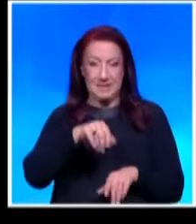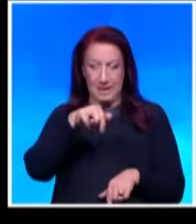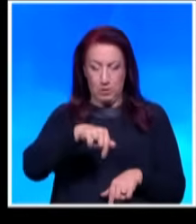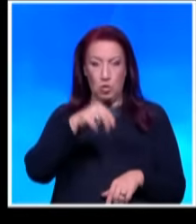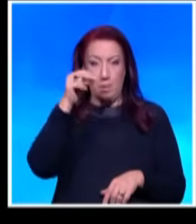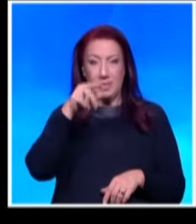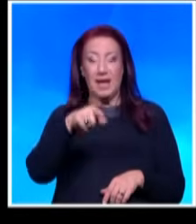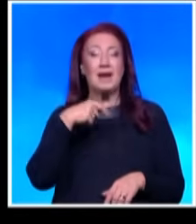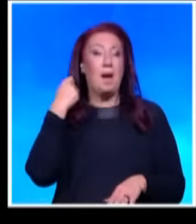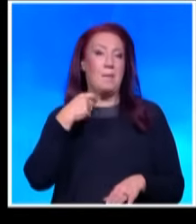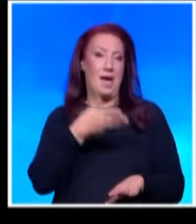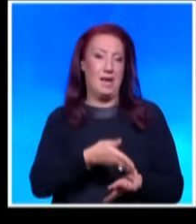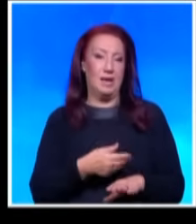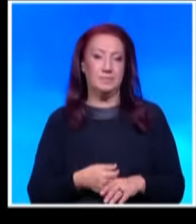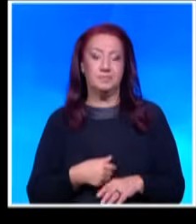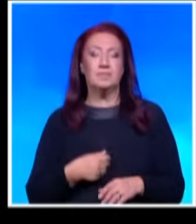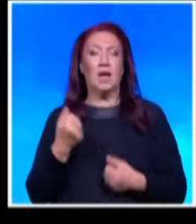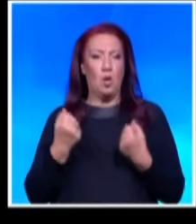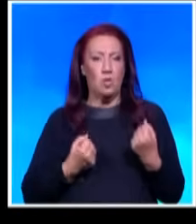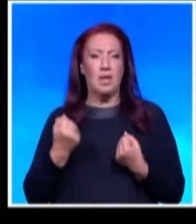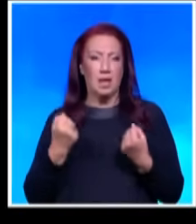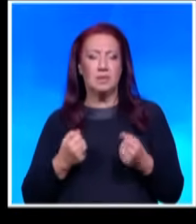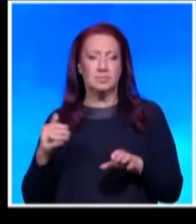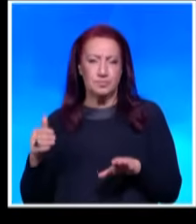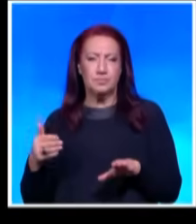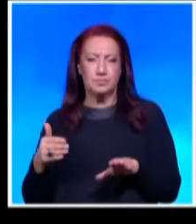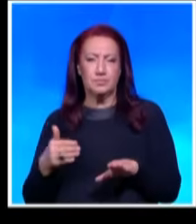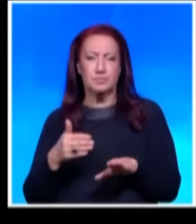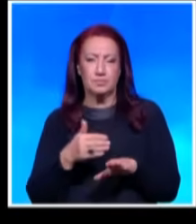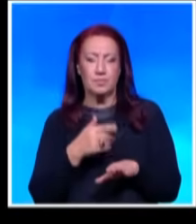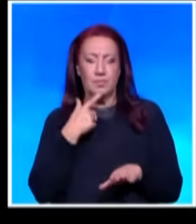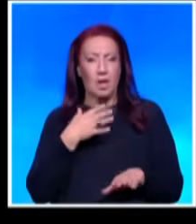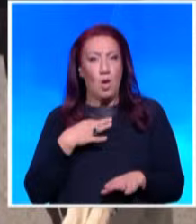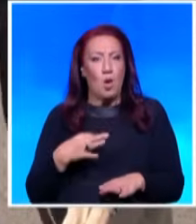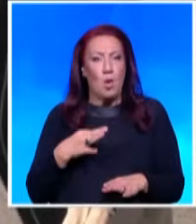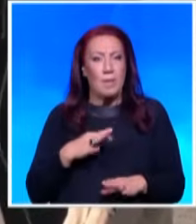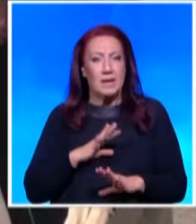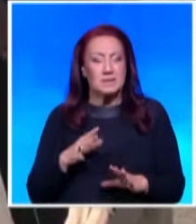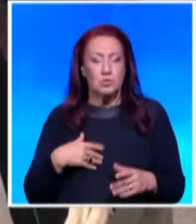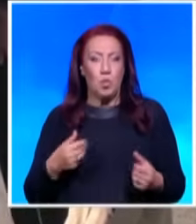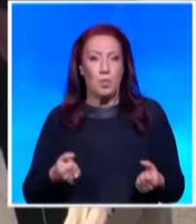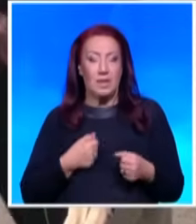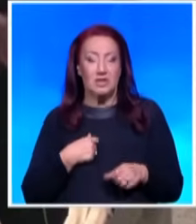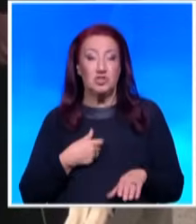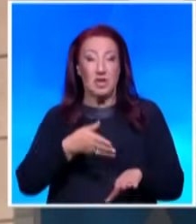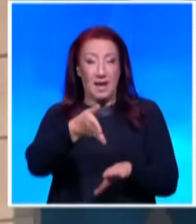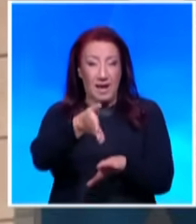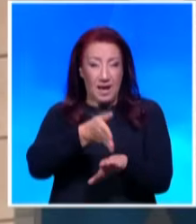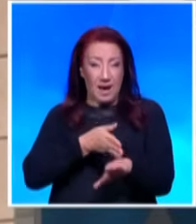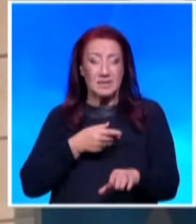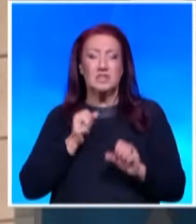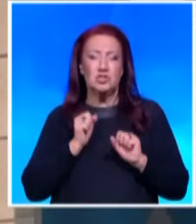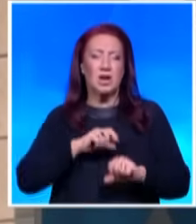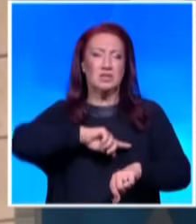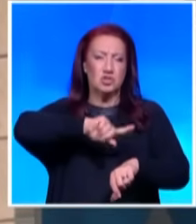сестрите. Тръгнахме с колата ни, прекосихме пътя до Газа, но беше много опасно, бяхме изплашени. На границата чакат с часове, а от